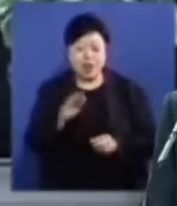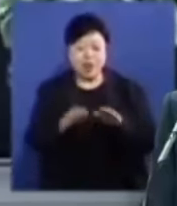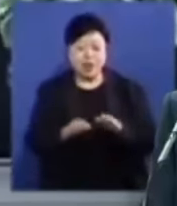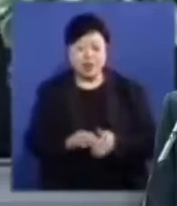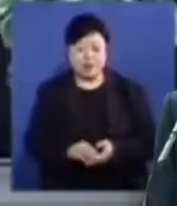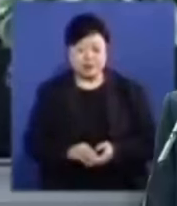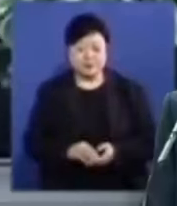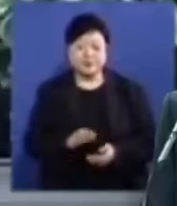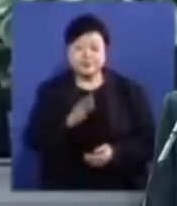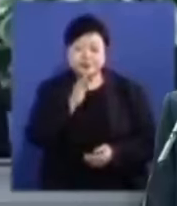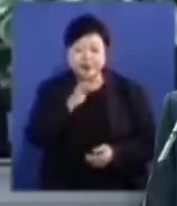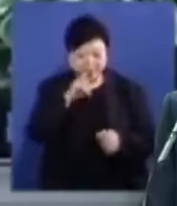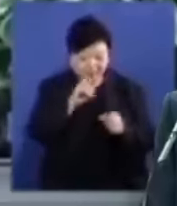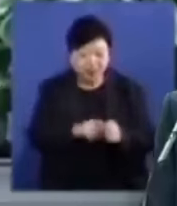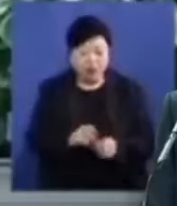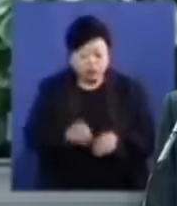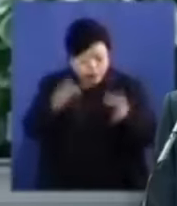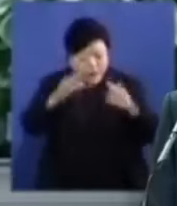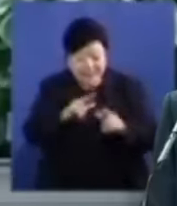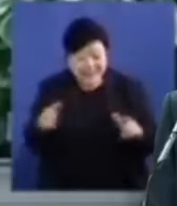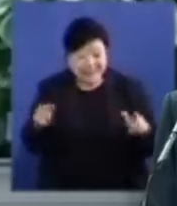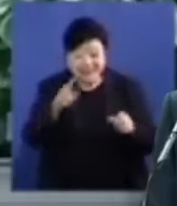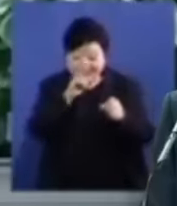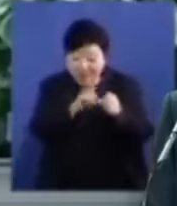발효되지 않는 떡입니다. 그냥